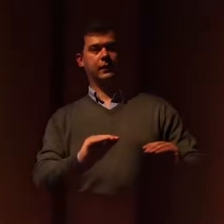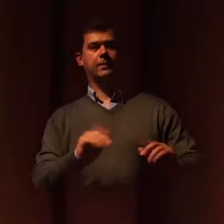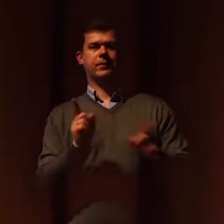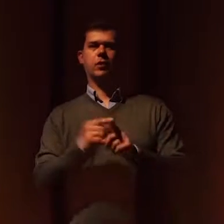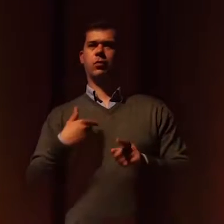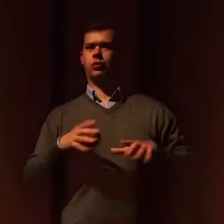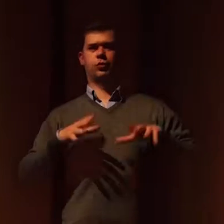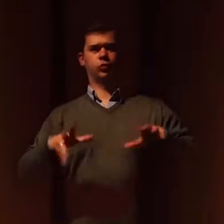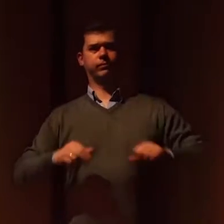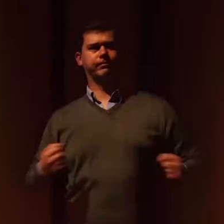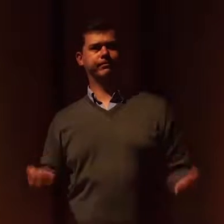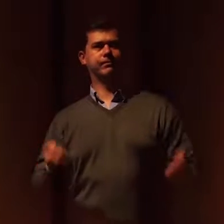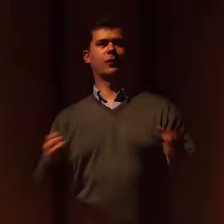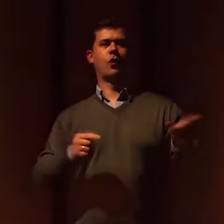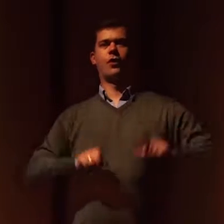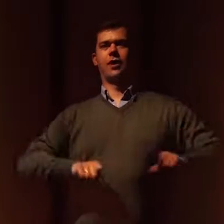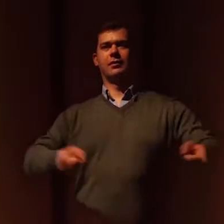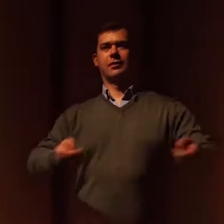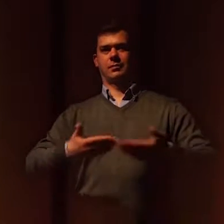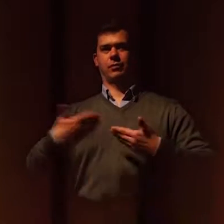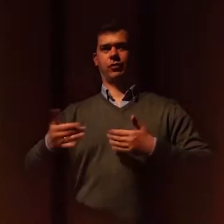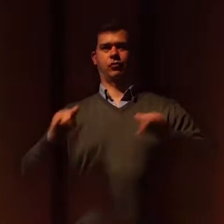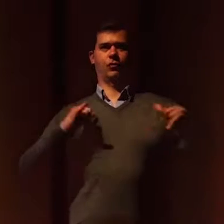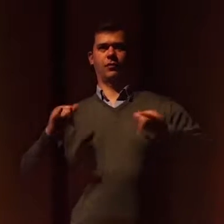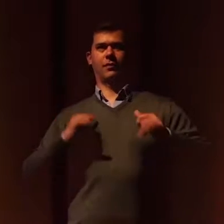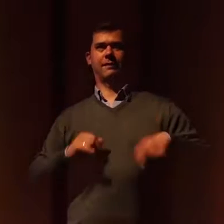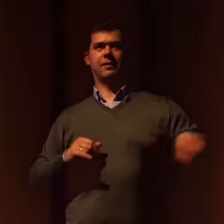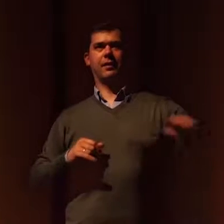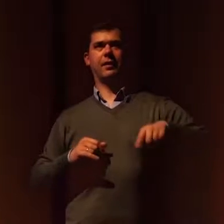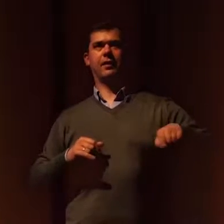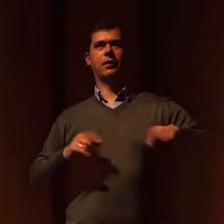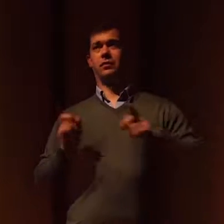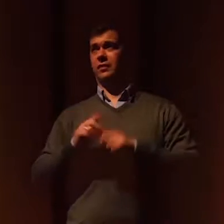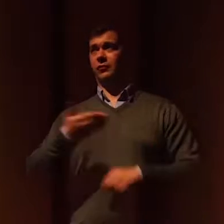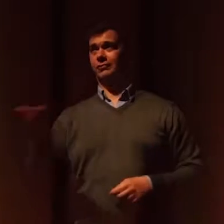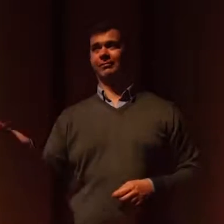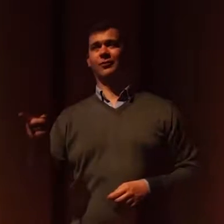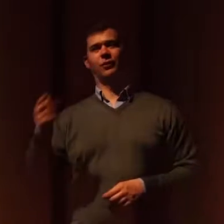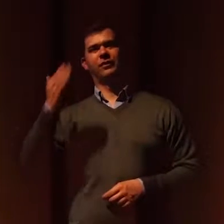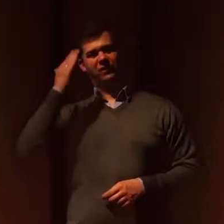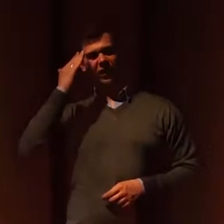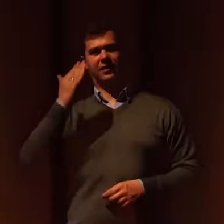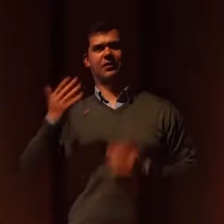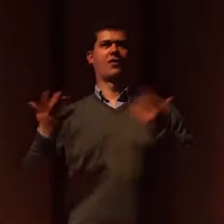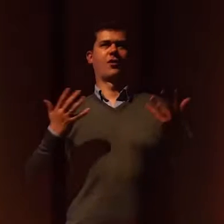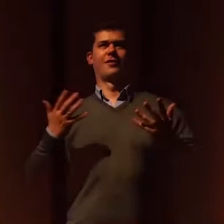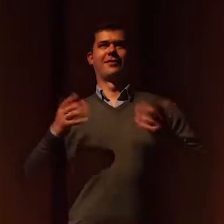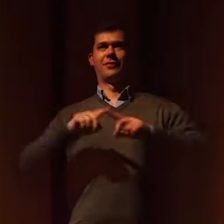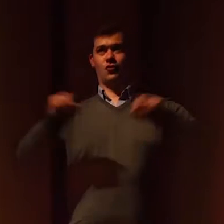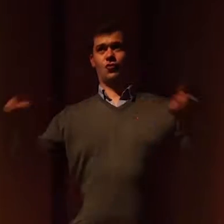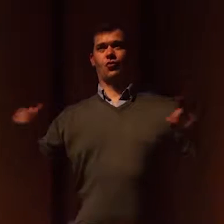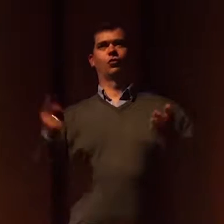ogromna aktywność Organizacji Pozarządowych w tej i państwo o tym oczywiście doskonale wiedzą bo Sami jesteście